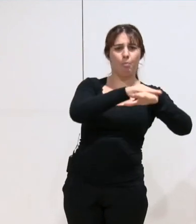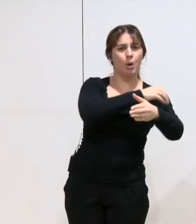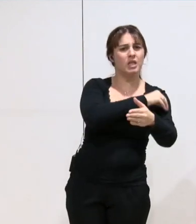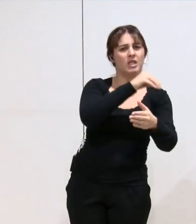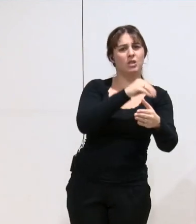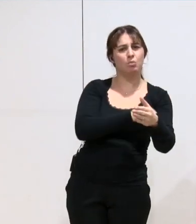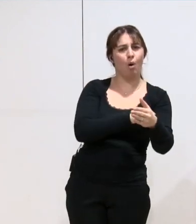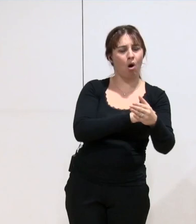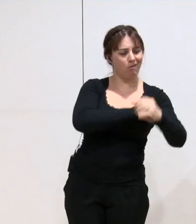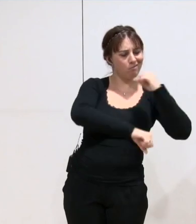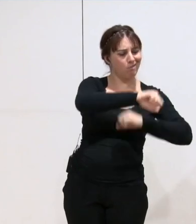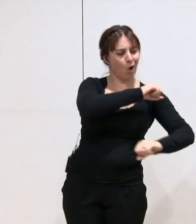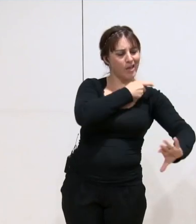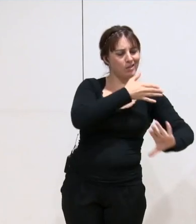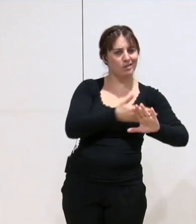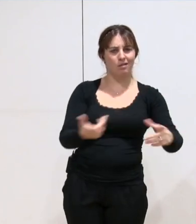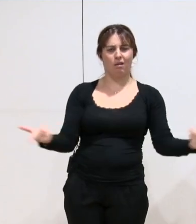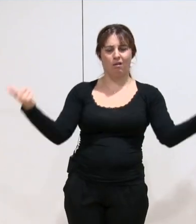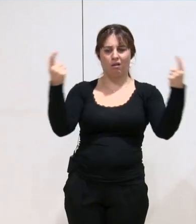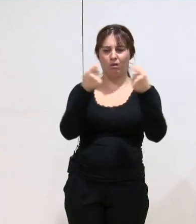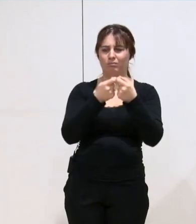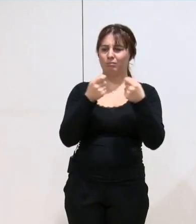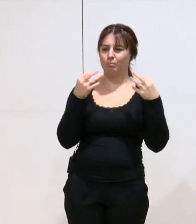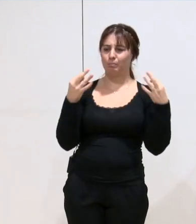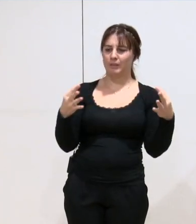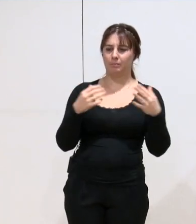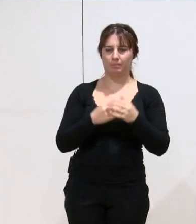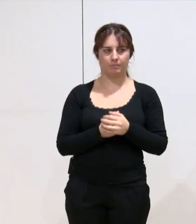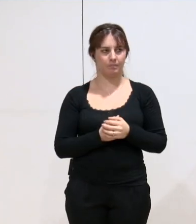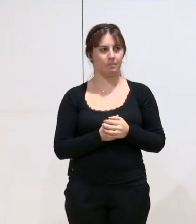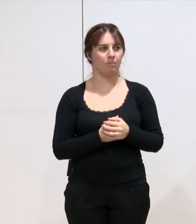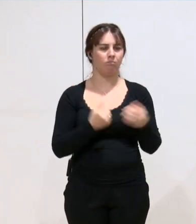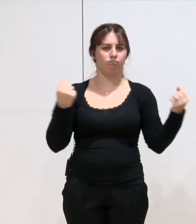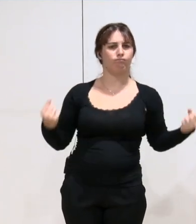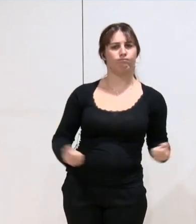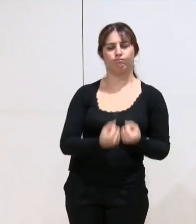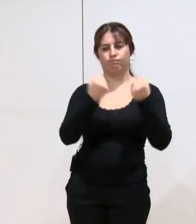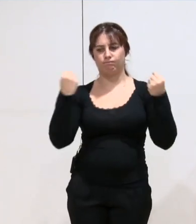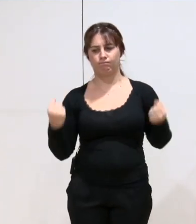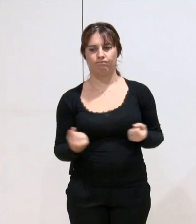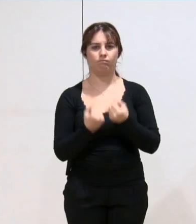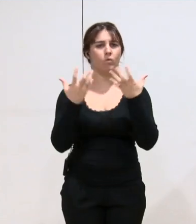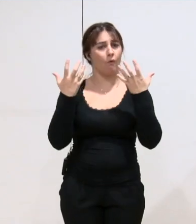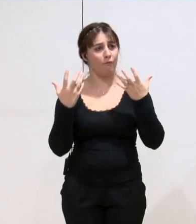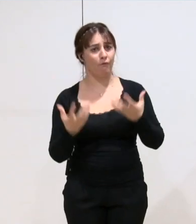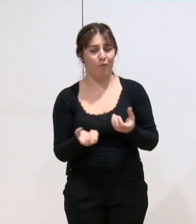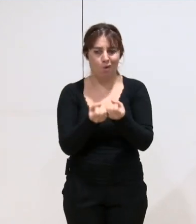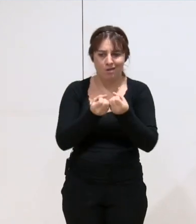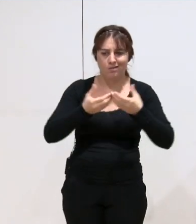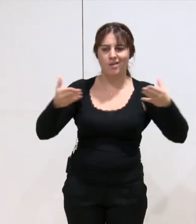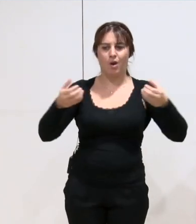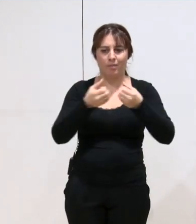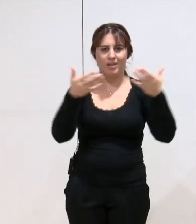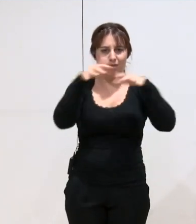sportive mise en place, comme dans l'ensemble des actions que nous souhaitons développer